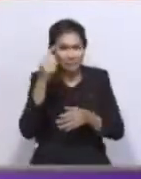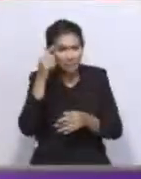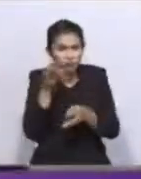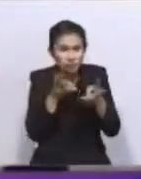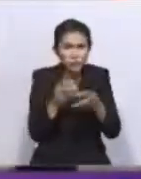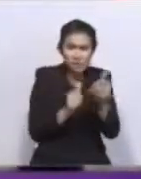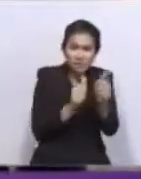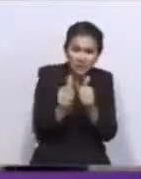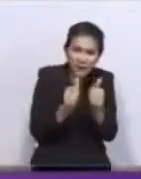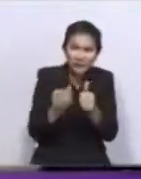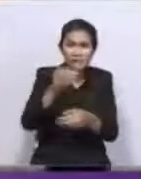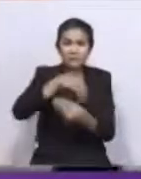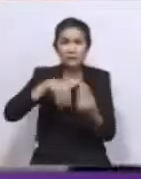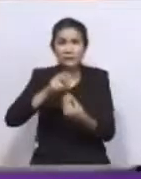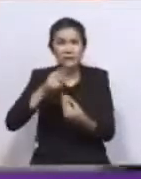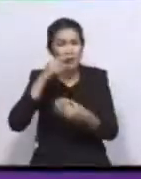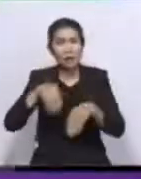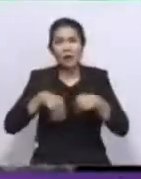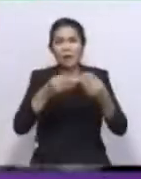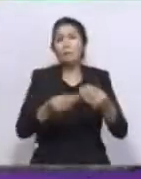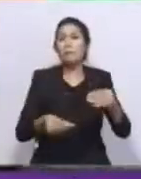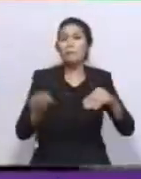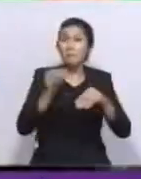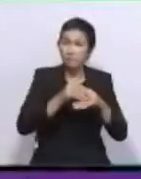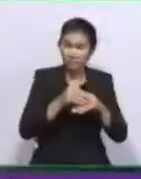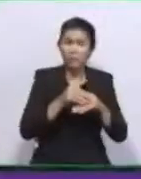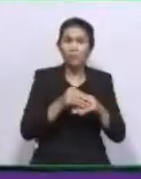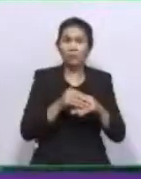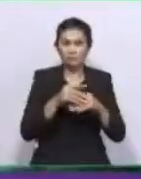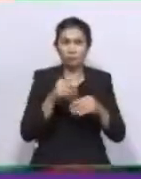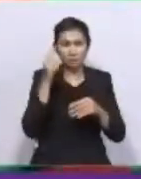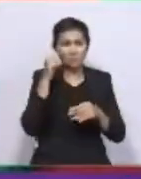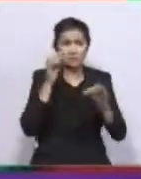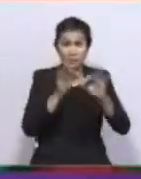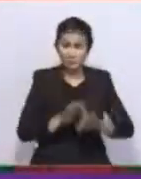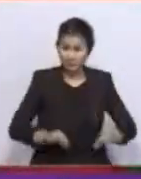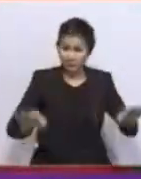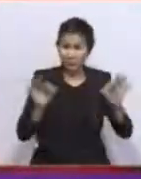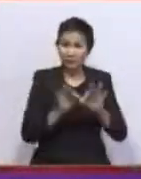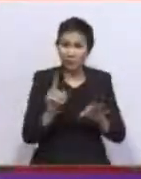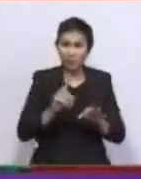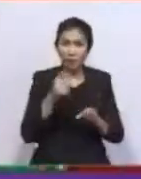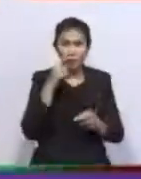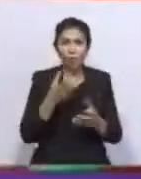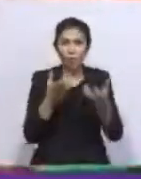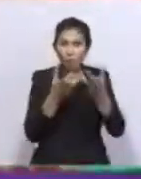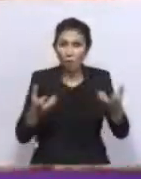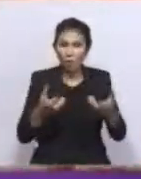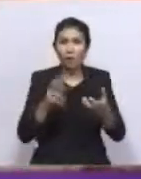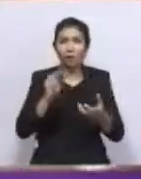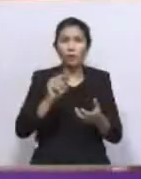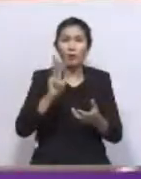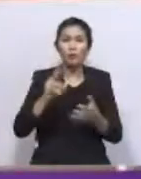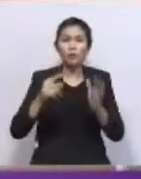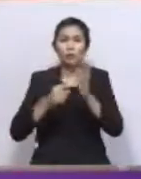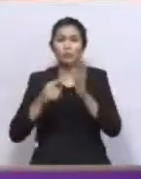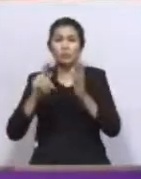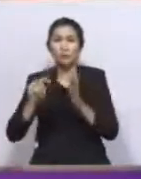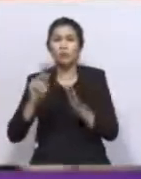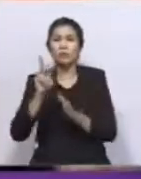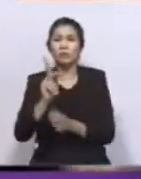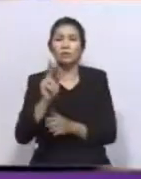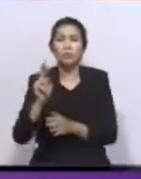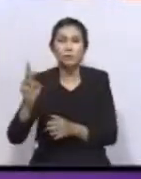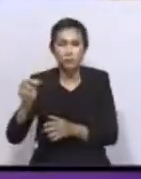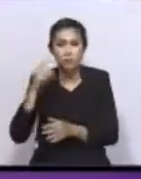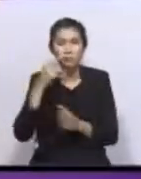ฐกิจที่มาสร้างเพิ่มขึ้นนะครับอันหนึ่งก็สำคัญก็คือเรื่องของนวัตกรรมเทคโนโลยีทั้งหลายนะครับที่